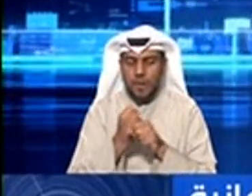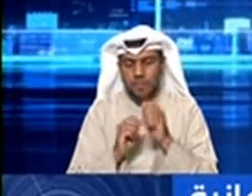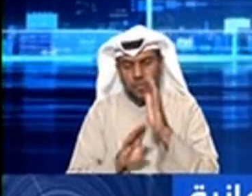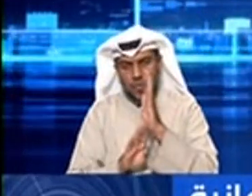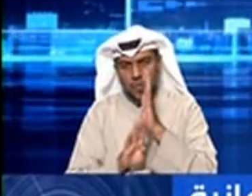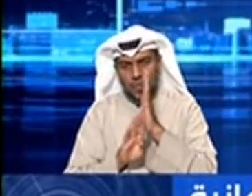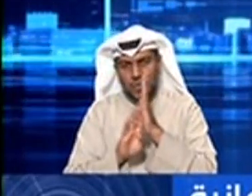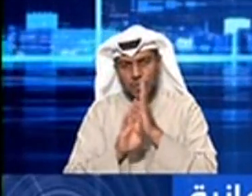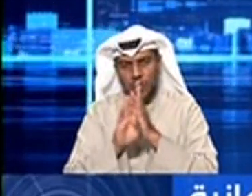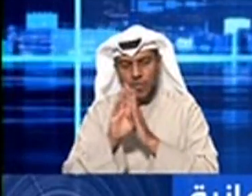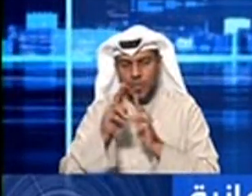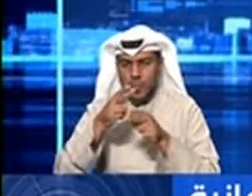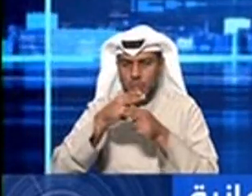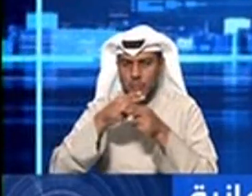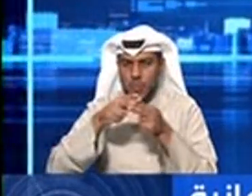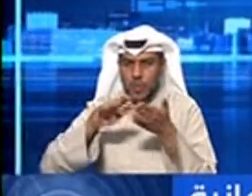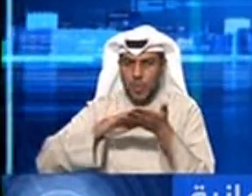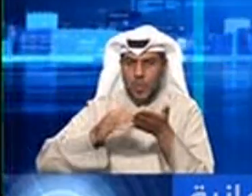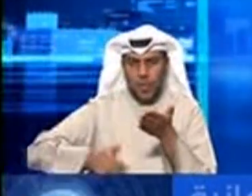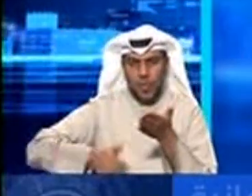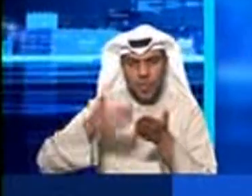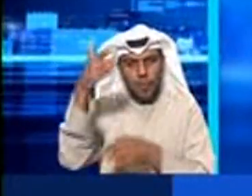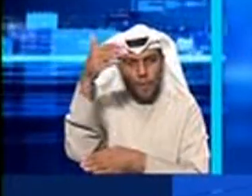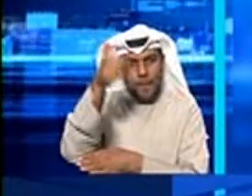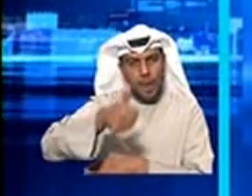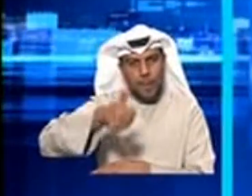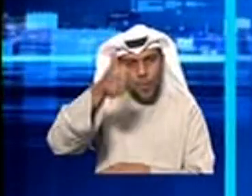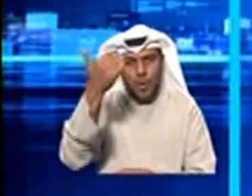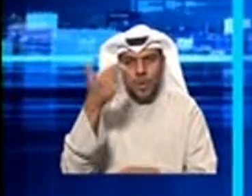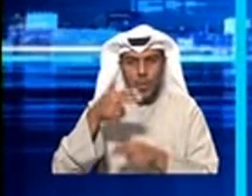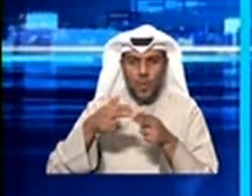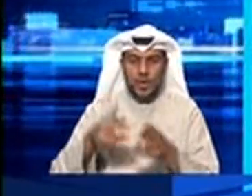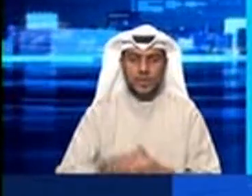خدمة الوطن العزيز ورفعة رايته.